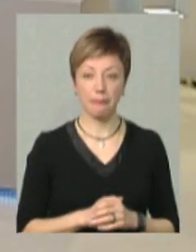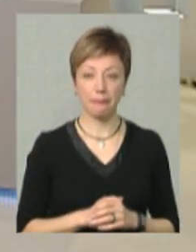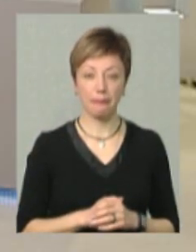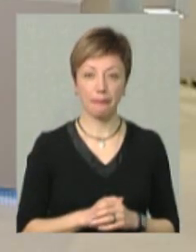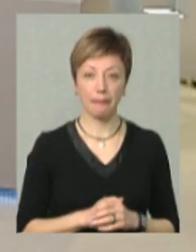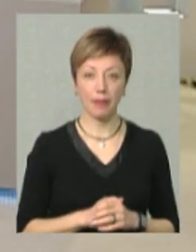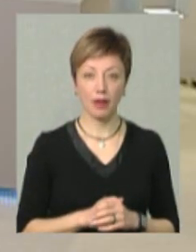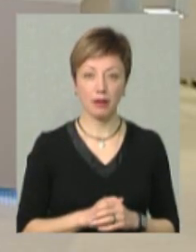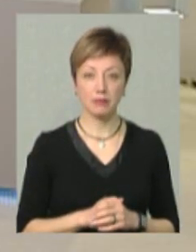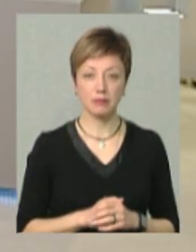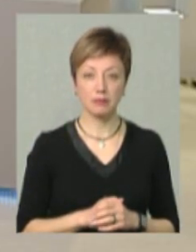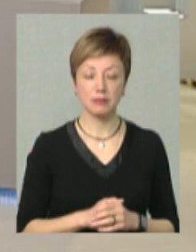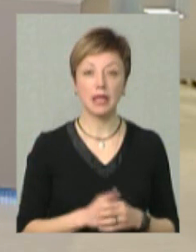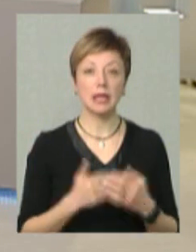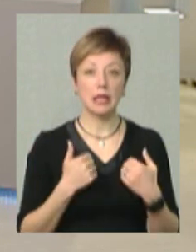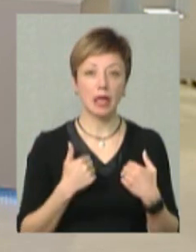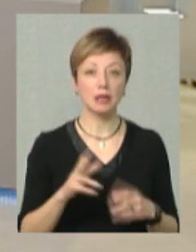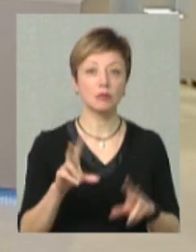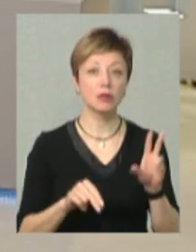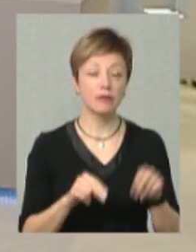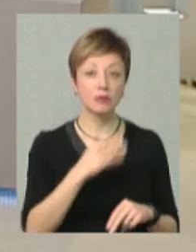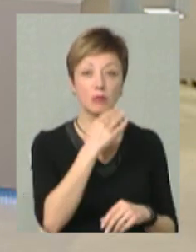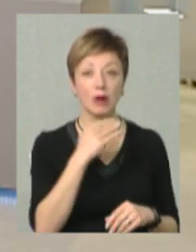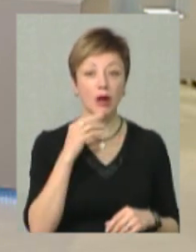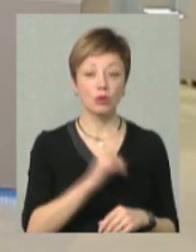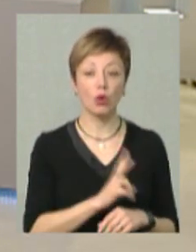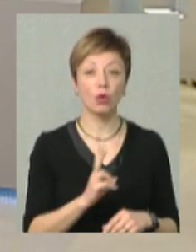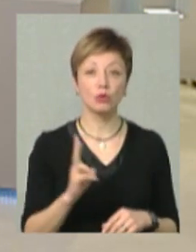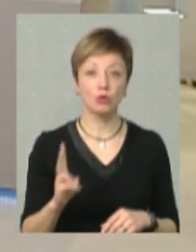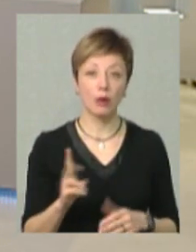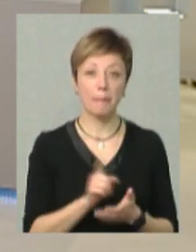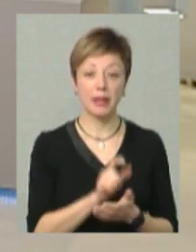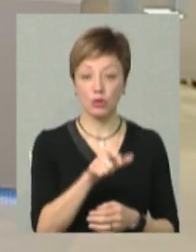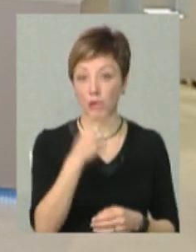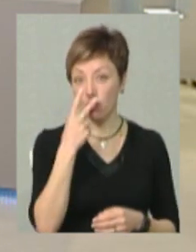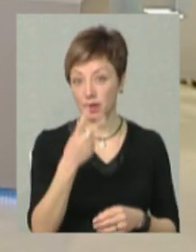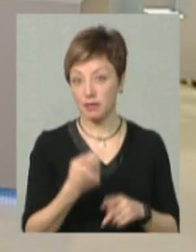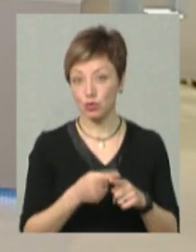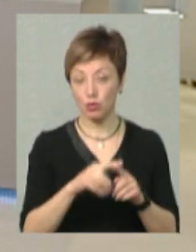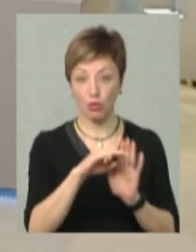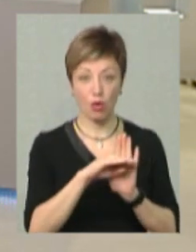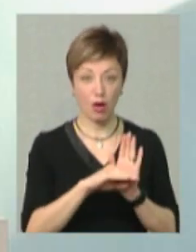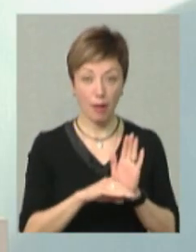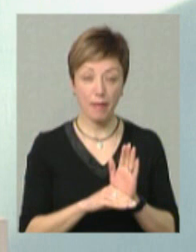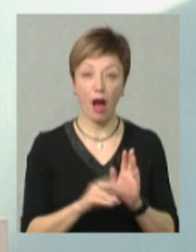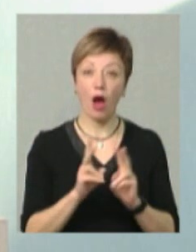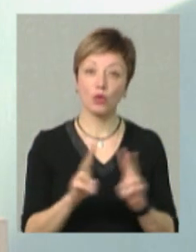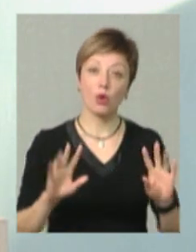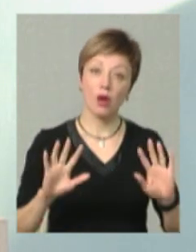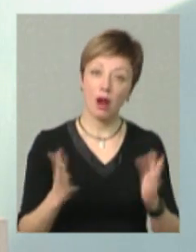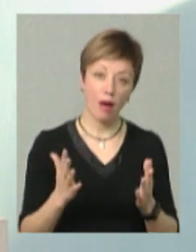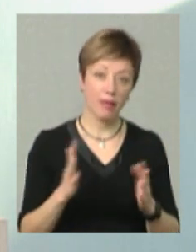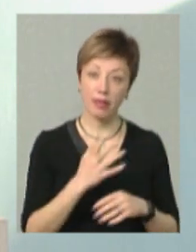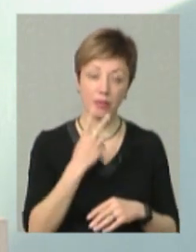Знаєте, я сподіваюся, що багато хто з пенсіонерів подивиться цю програму, а ті, хто раптом